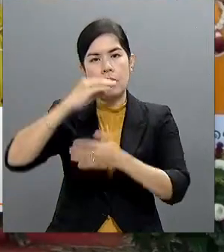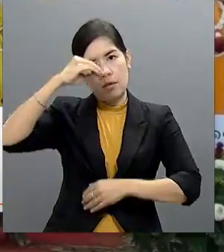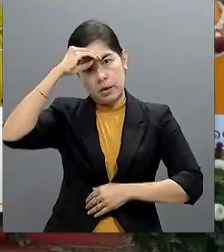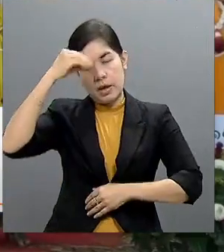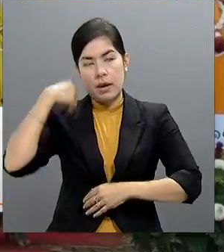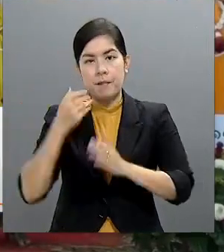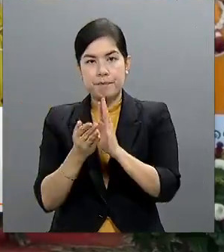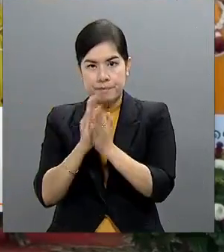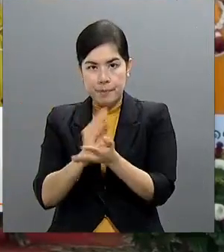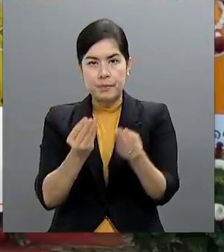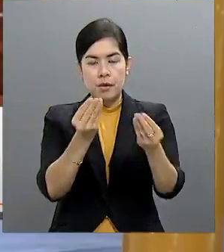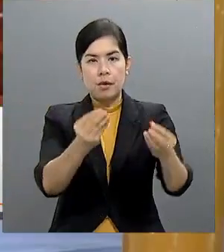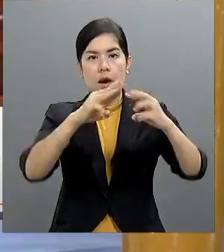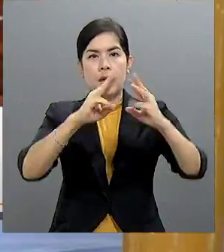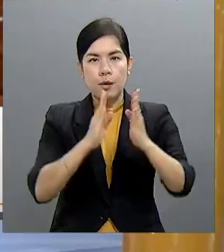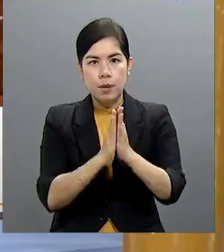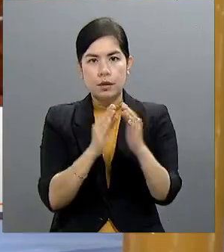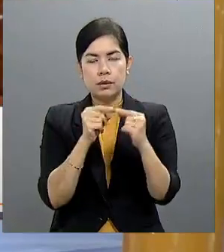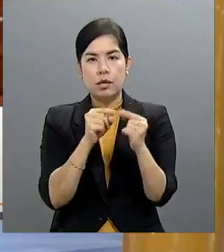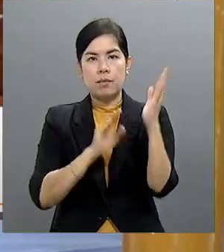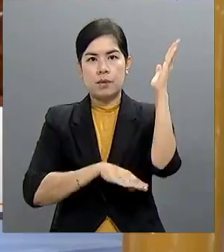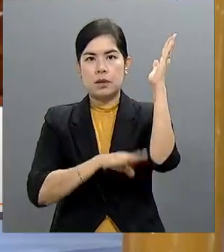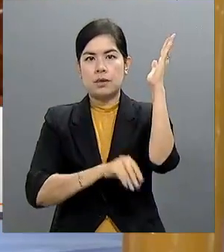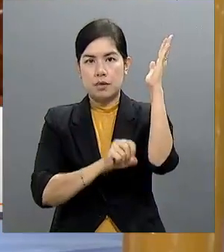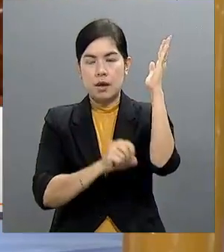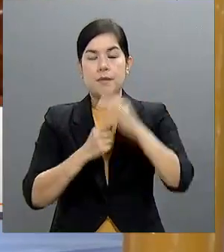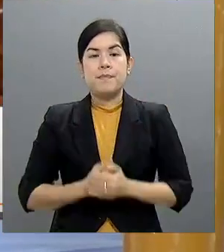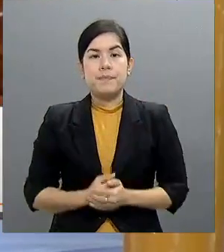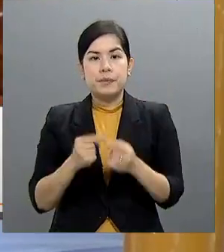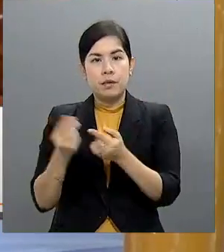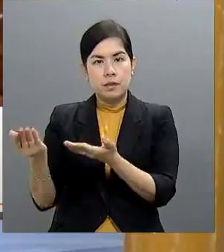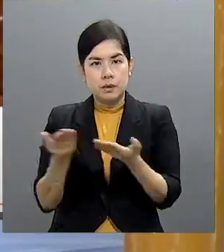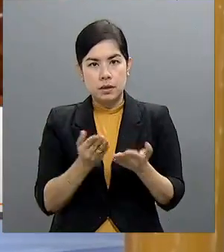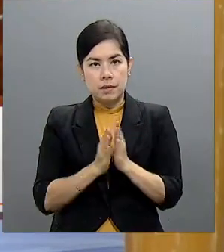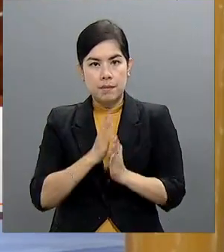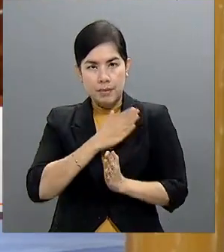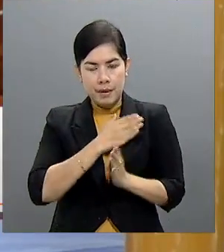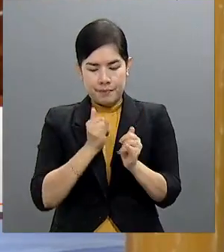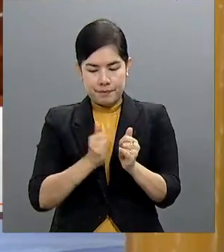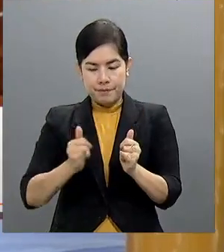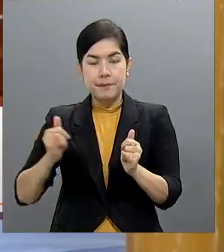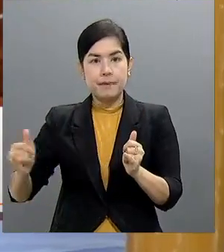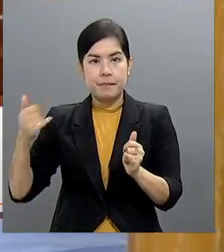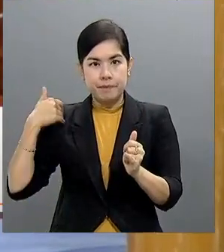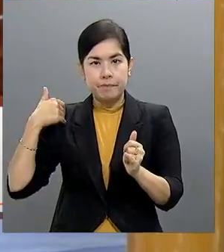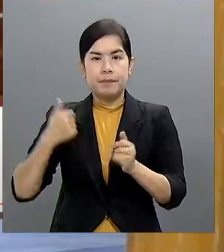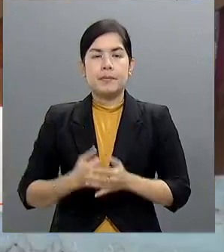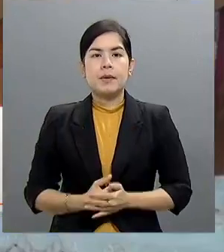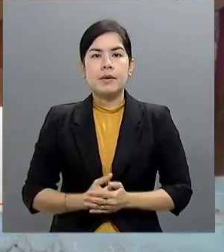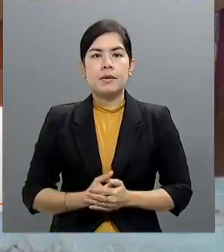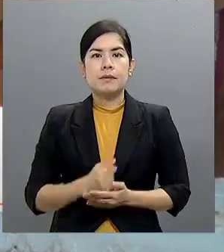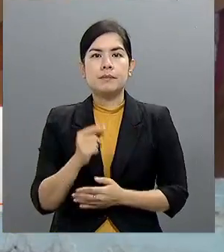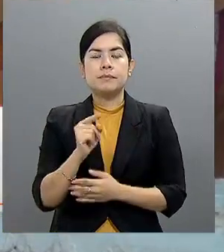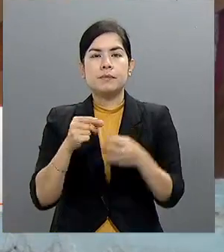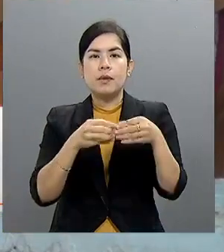ครสงขลาโดยได้นิมนต์พระสงฆ์เข้าร่วมประกอบพิธีเพื่อเป็นความสิริมงคลนะคะทั้งนี้ผู้เข้าร่วมต่